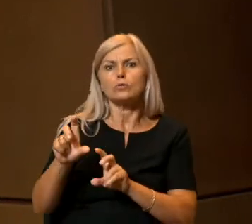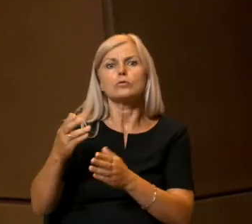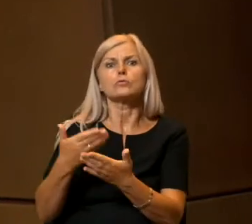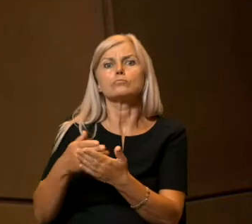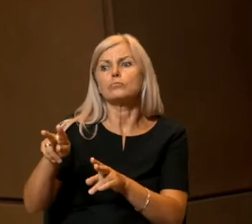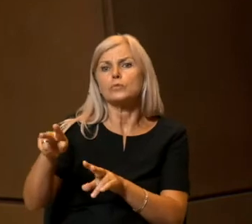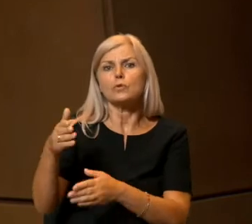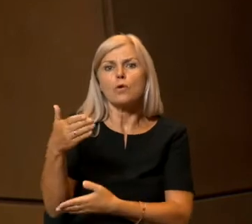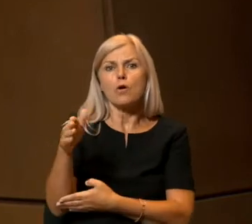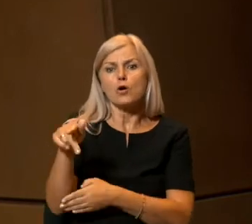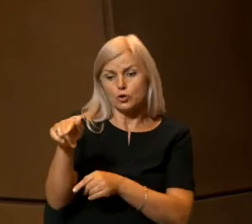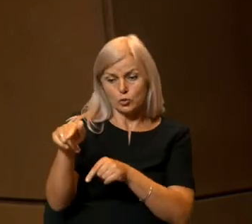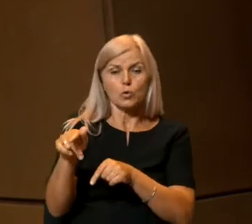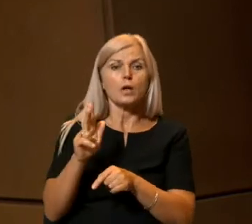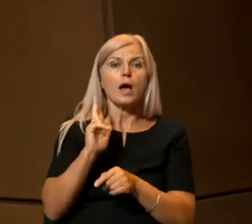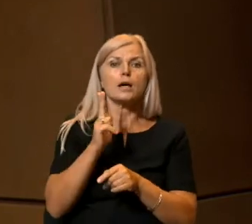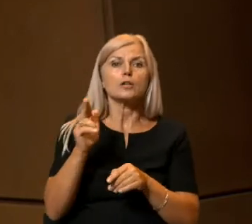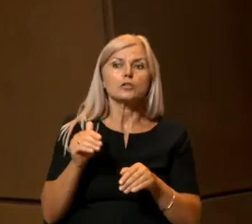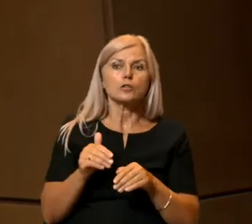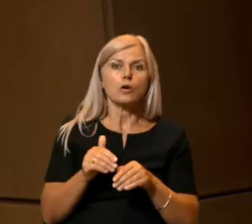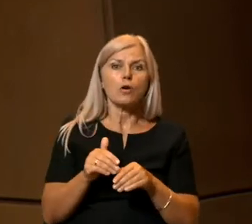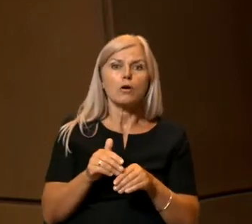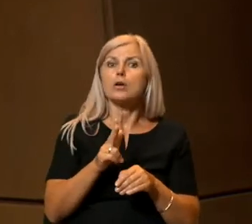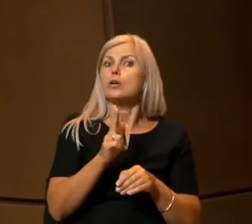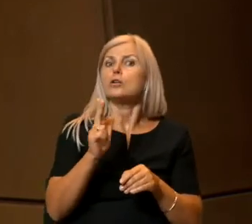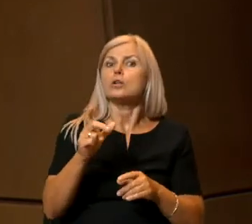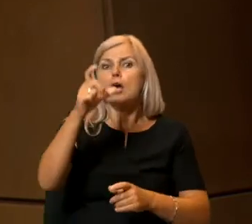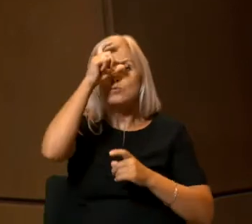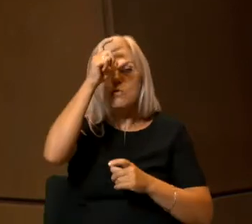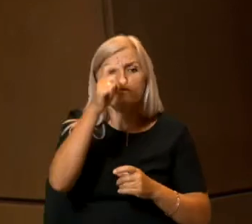dla każdego, także dla tego, kto myśli inaczej?